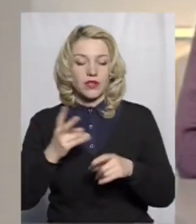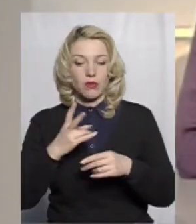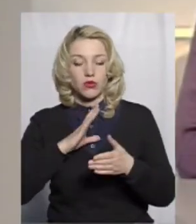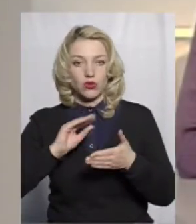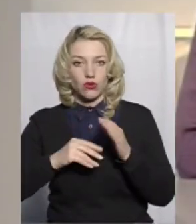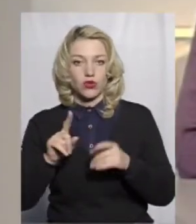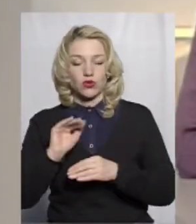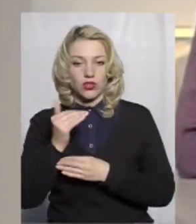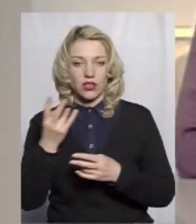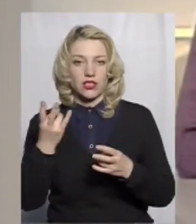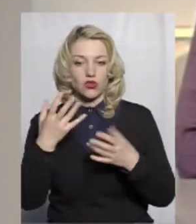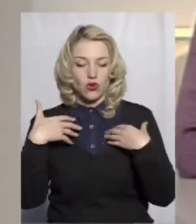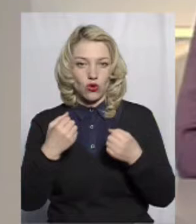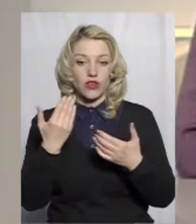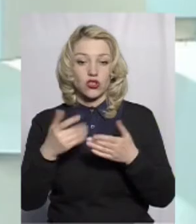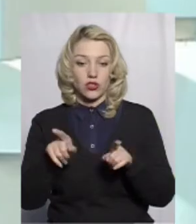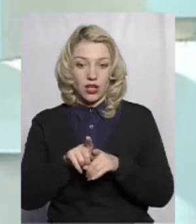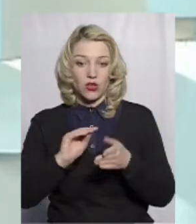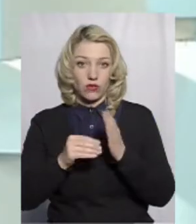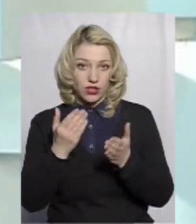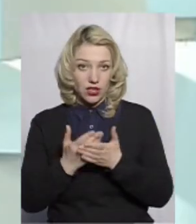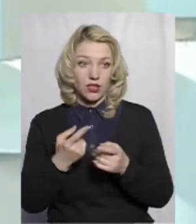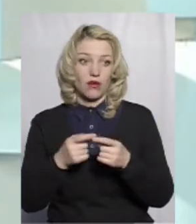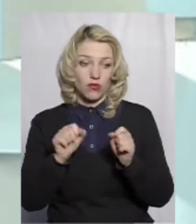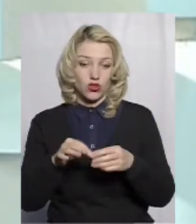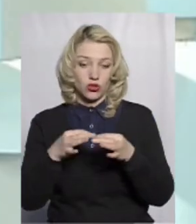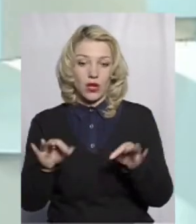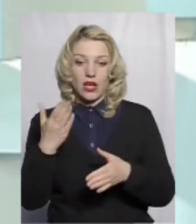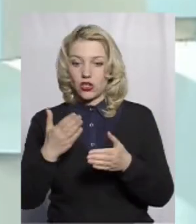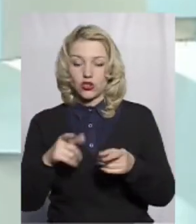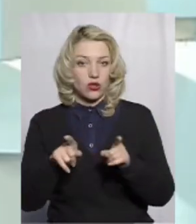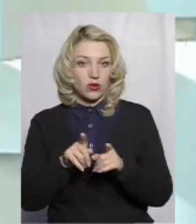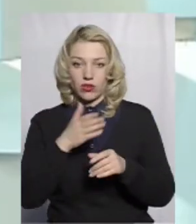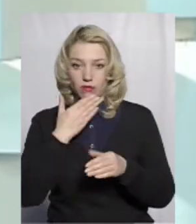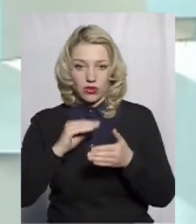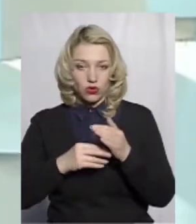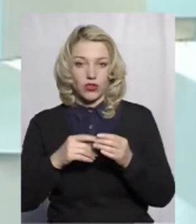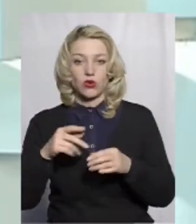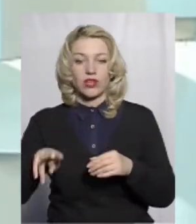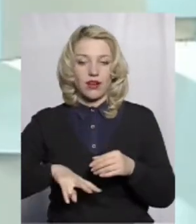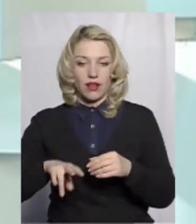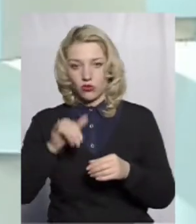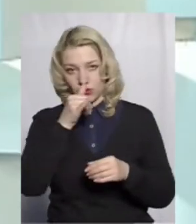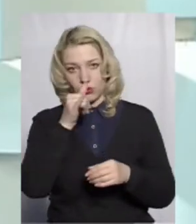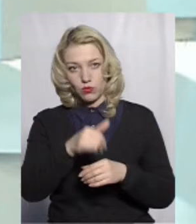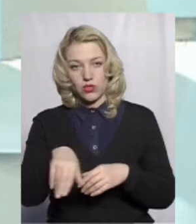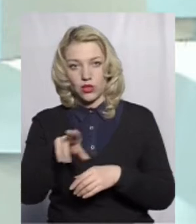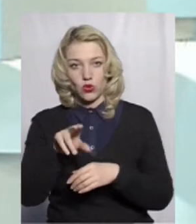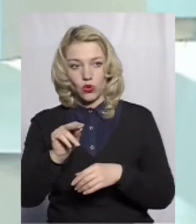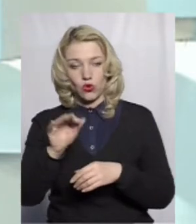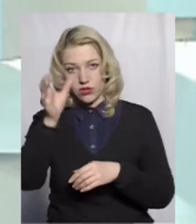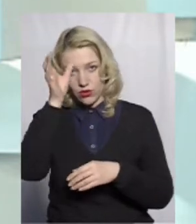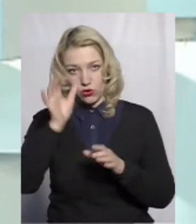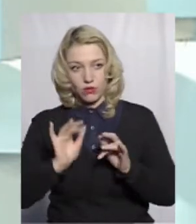Якщо вона є така довідка, то вона може бути допущена. Якщо її немає, що вона здорова, то директор має не допустити дитину до